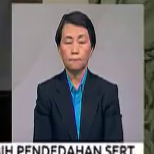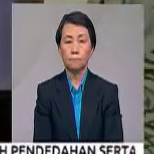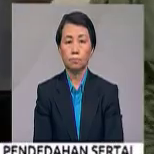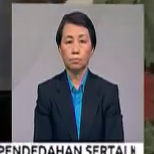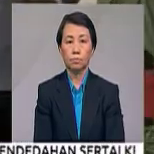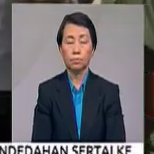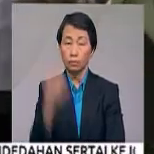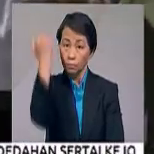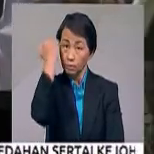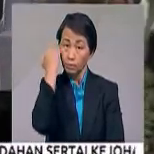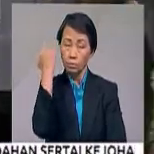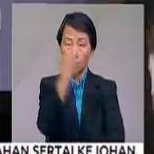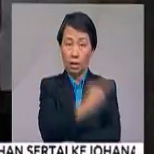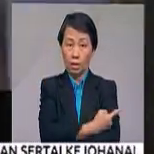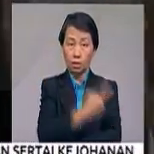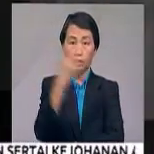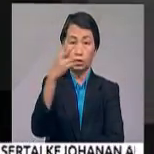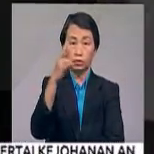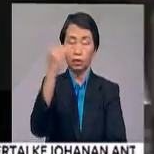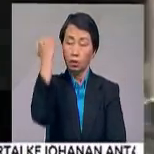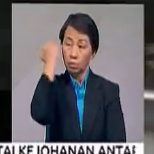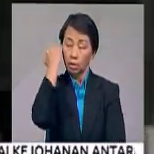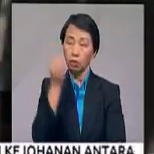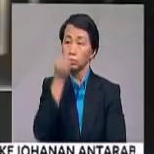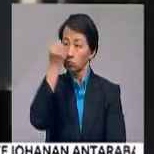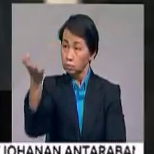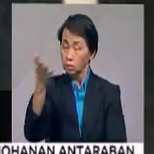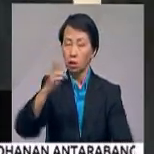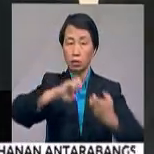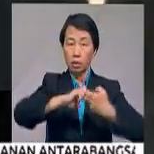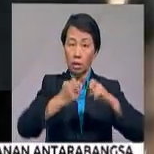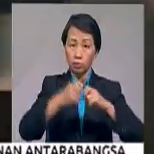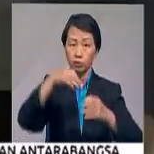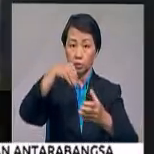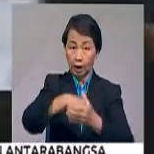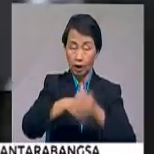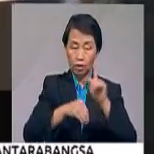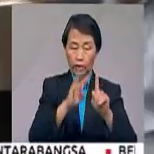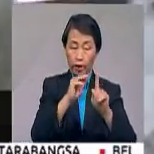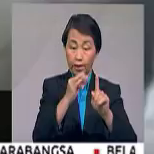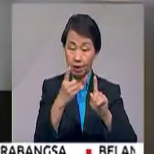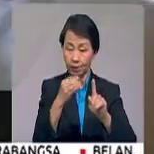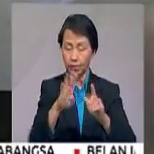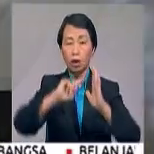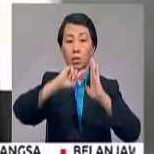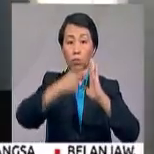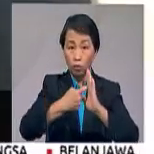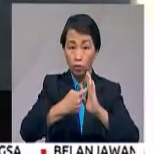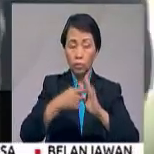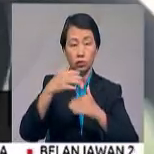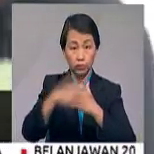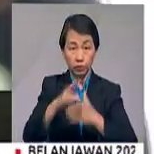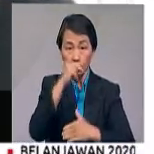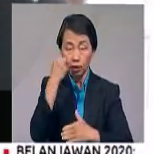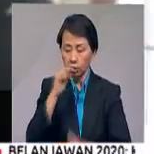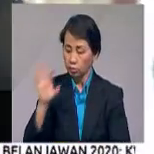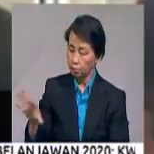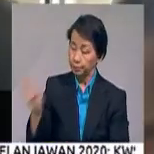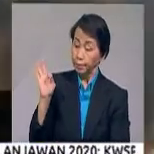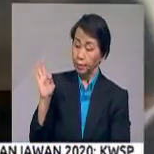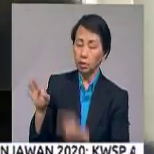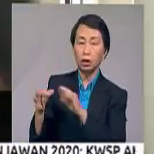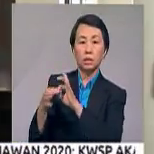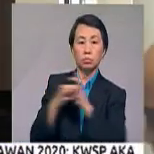Pada prosiding hari ke-17, mahkamah dimaklumkan masalah dalam 1MDB bermula sebaik Datuk Seri Najib dilantik sebagai